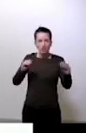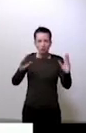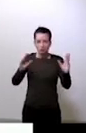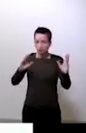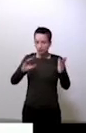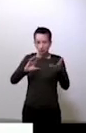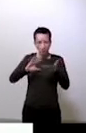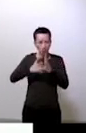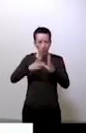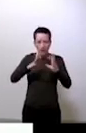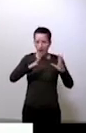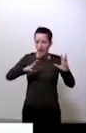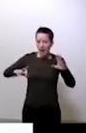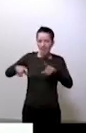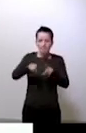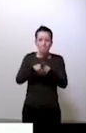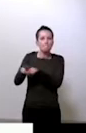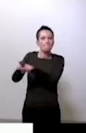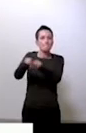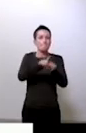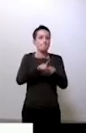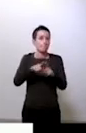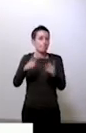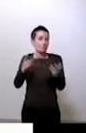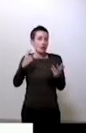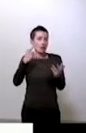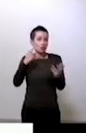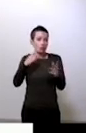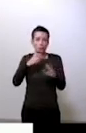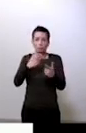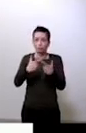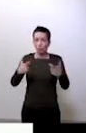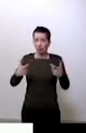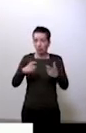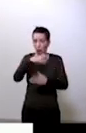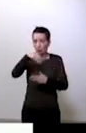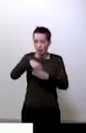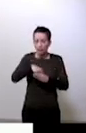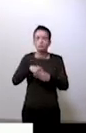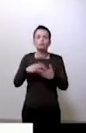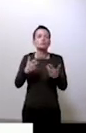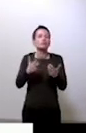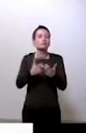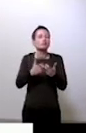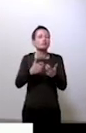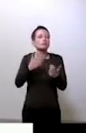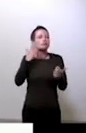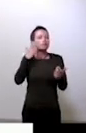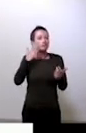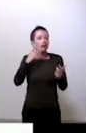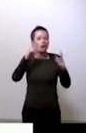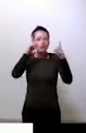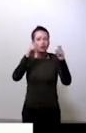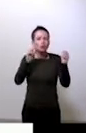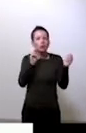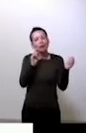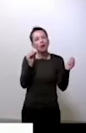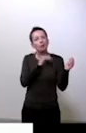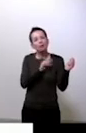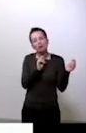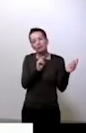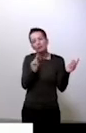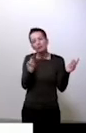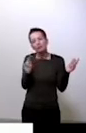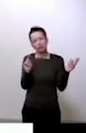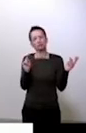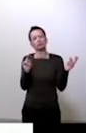pour composer les espaces urbains contemporains. Ainsi, lorsqu'on passe rapidement ces photos, on se rend compte